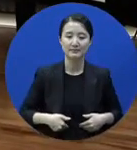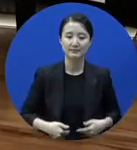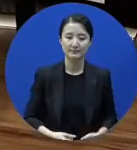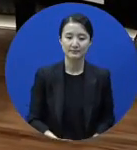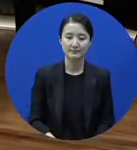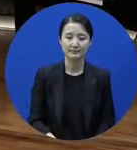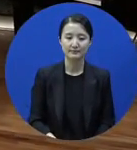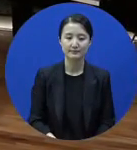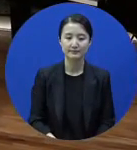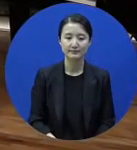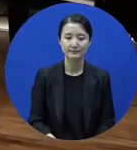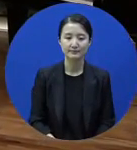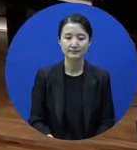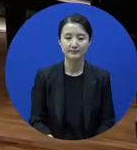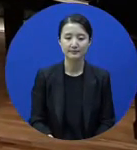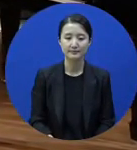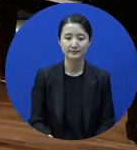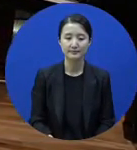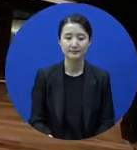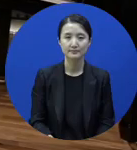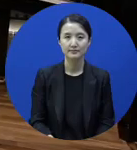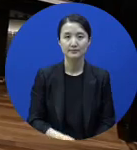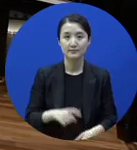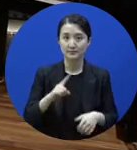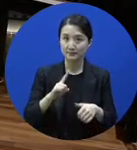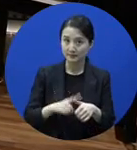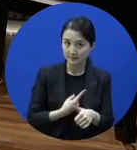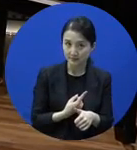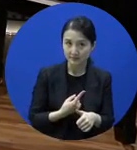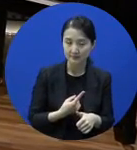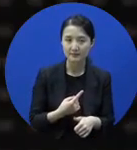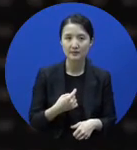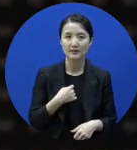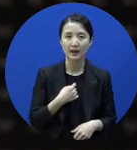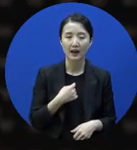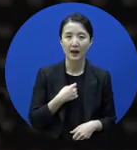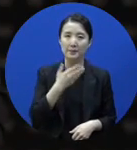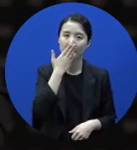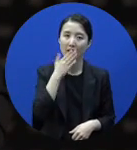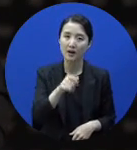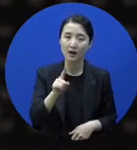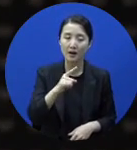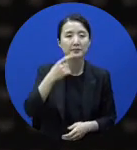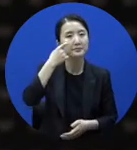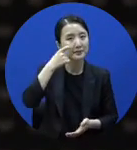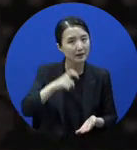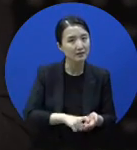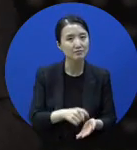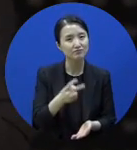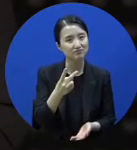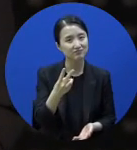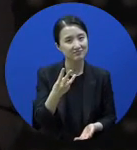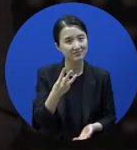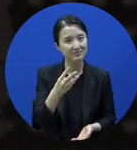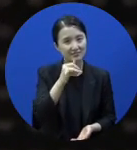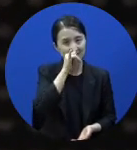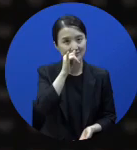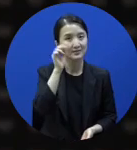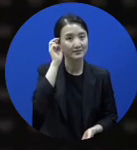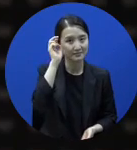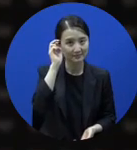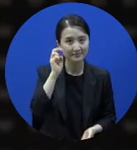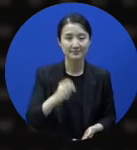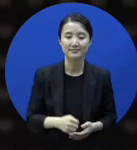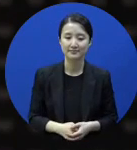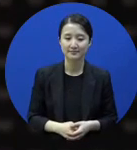질문이죠. 질문이니까 거기 한번 답을 풀다 보면 아, 의외로 내가 이런 것도 할 수 있구나. 한 두세 가지를 얻게 될 겁니다. 그래서 그런